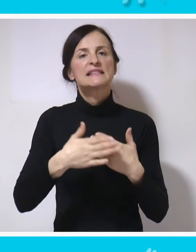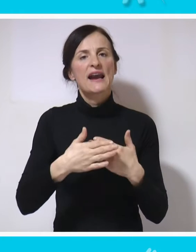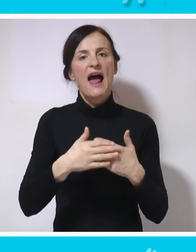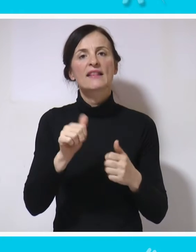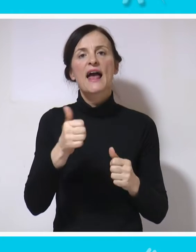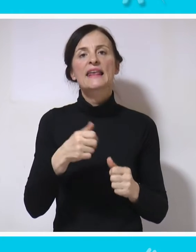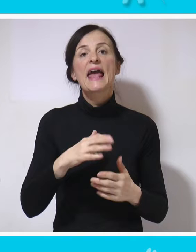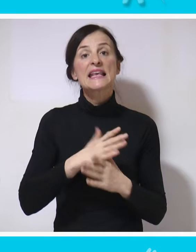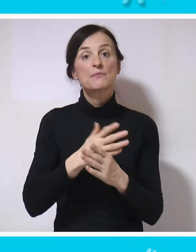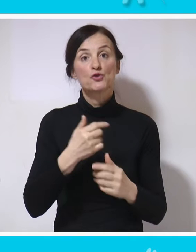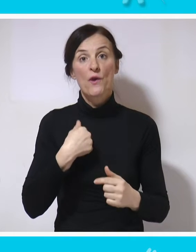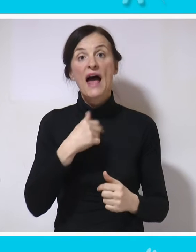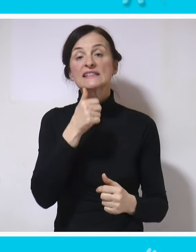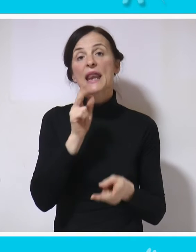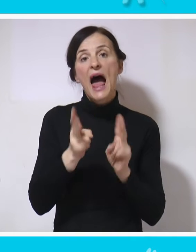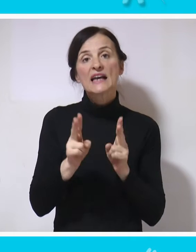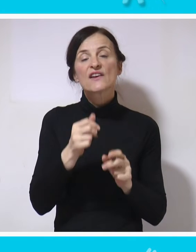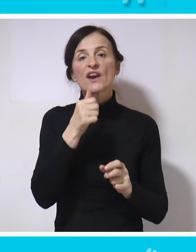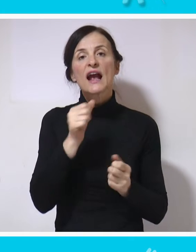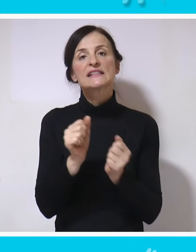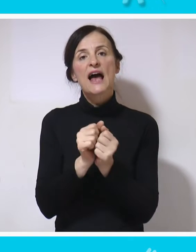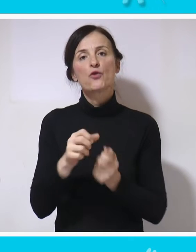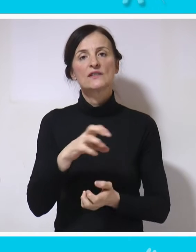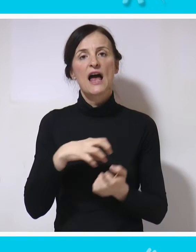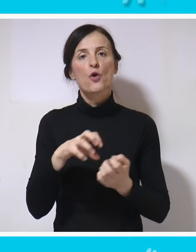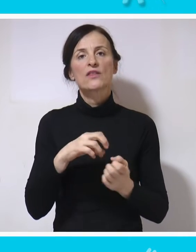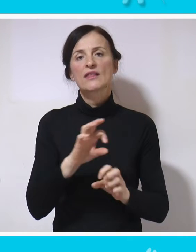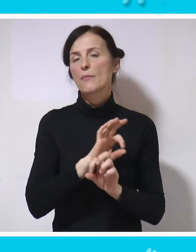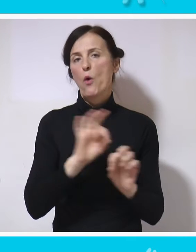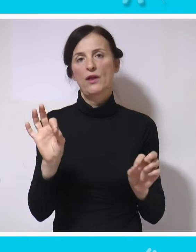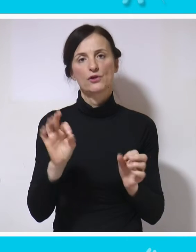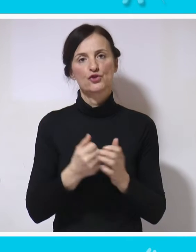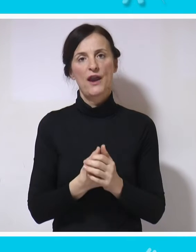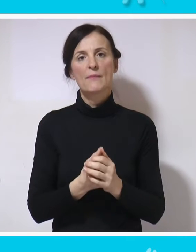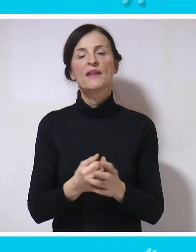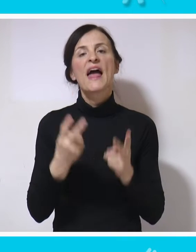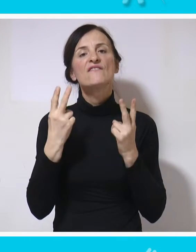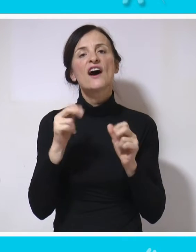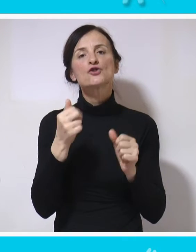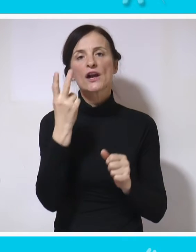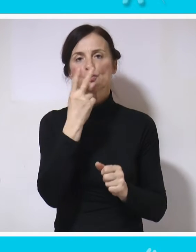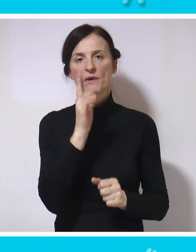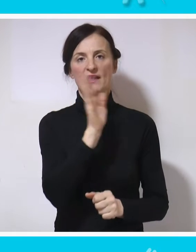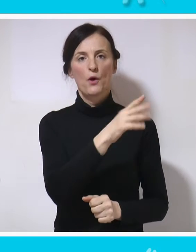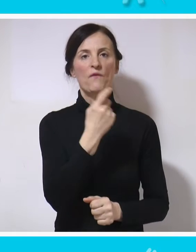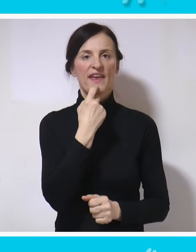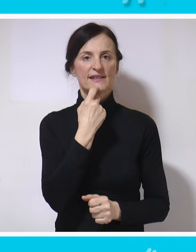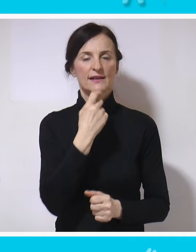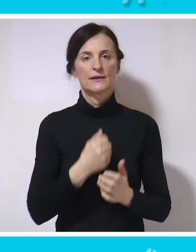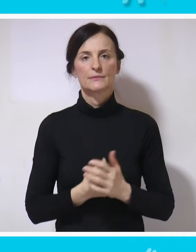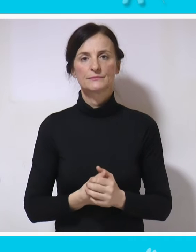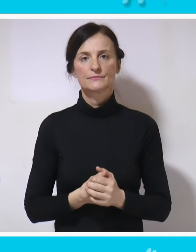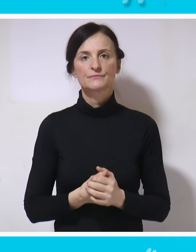vam kažem, između nas i nastavnika i sa roditeljima neverovatna. Bitno je razumeti njihov